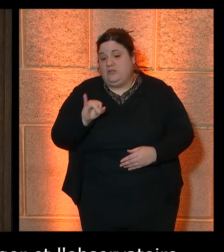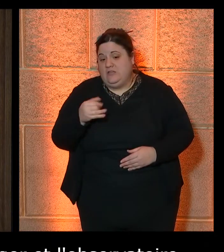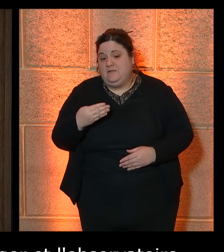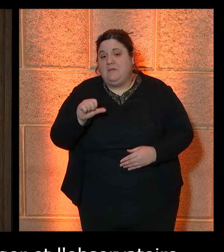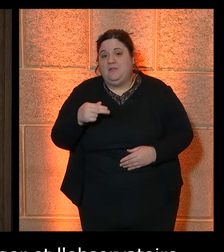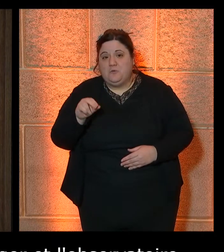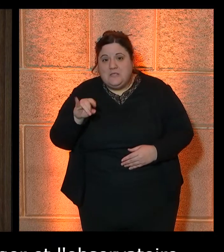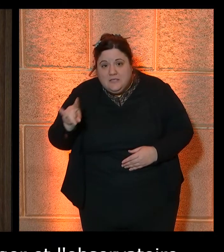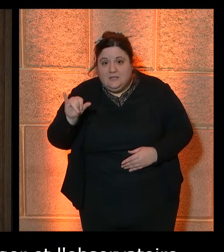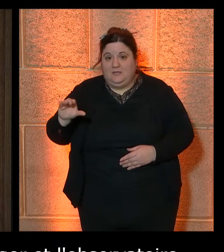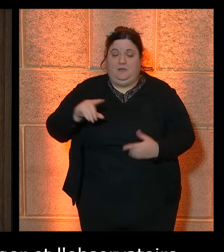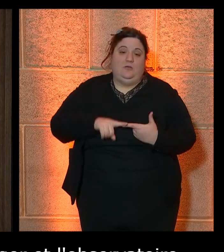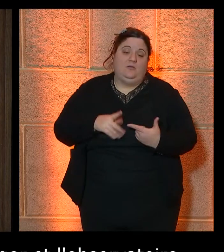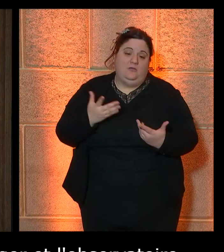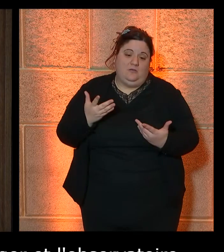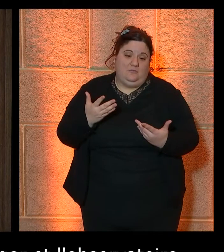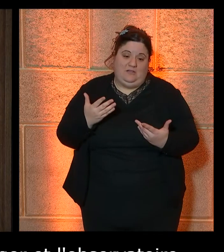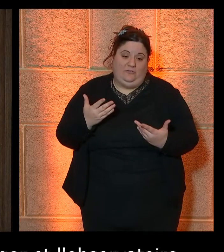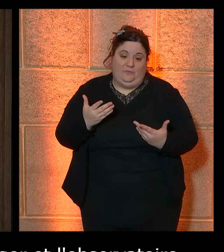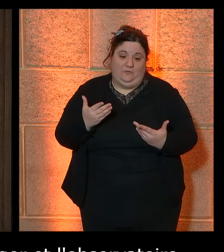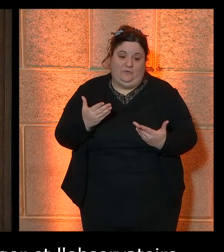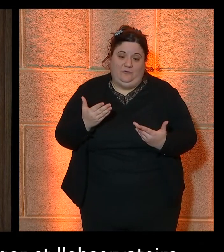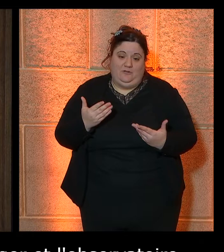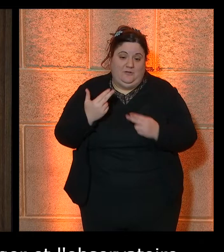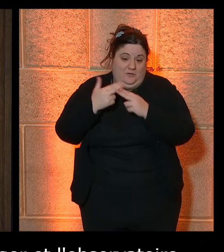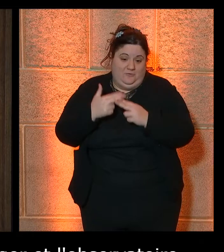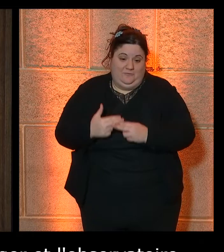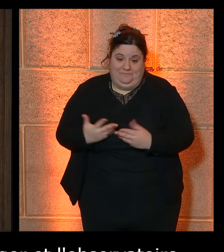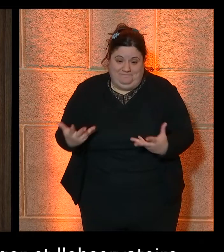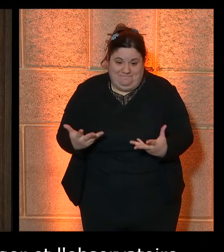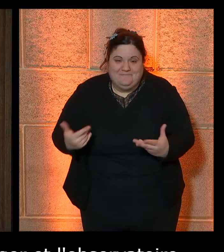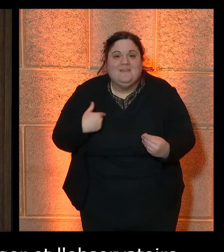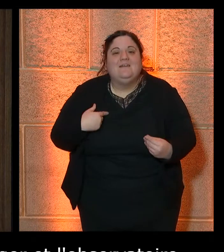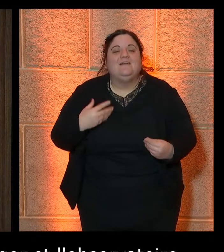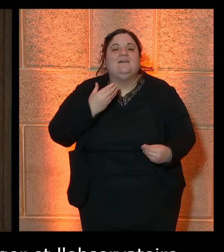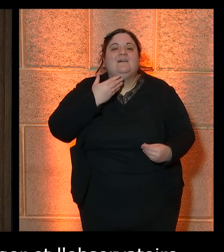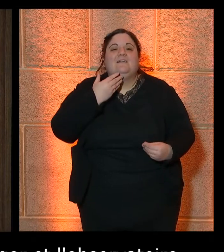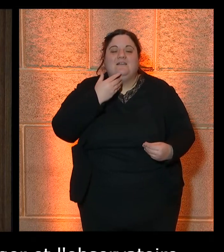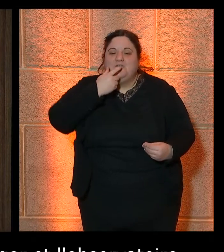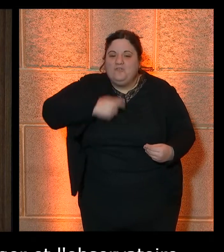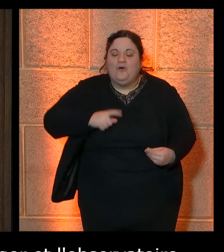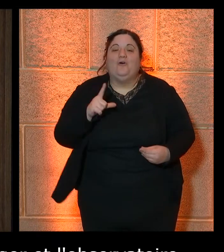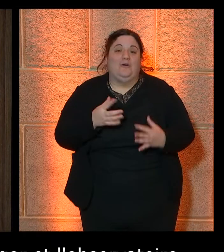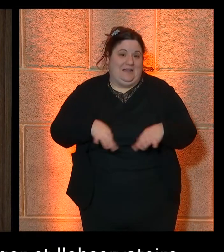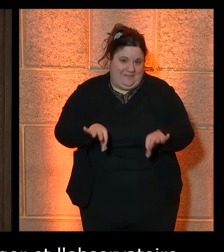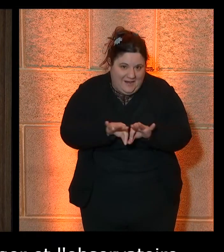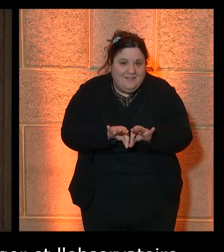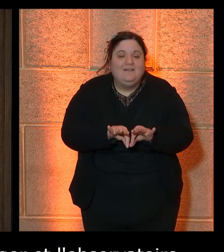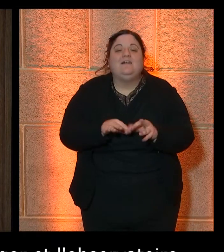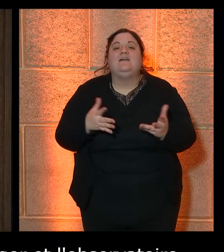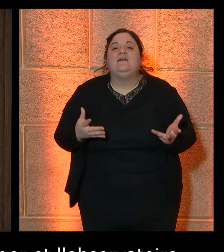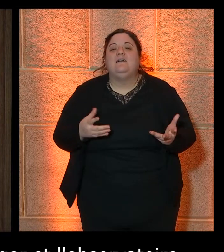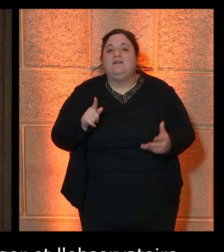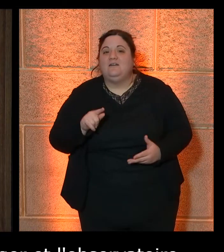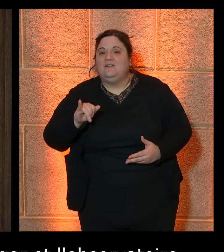d'Alexandre Langlois, de Pierre Laroutourou, de Jean Lassalle, de